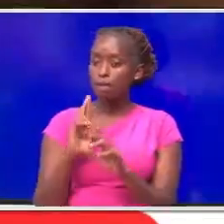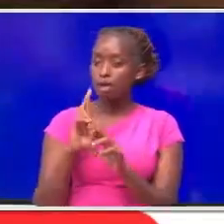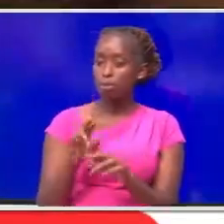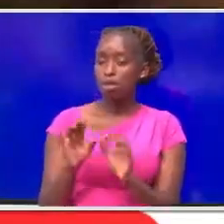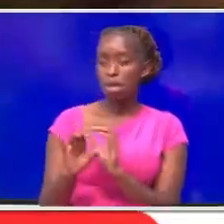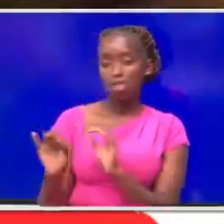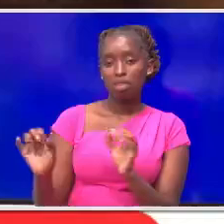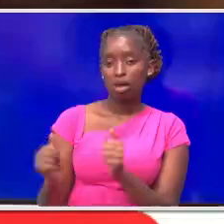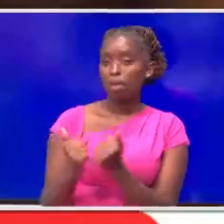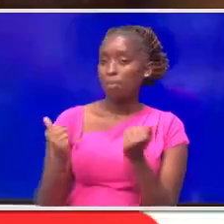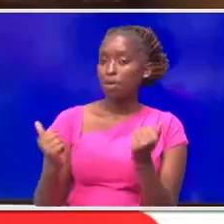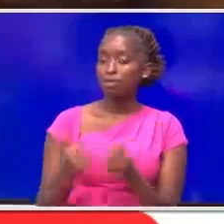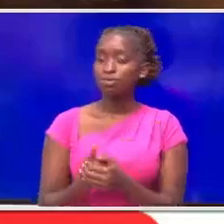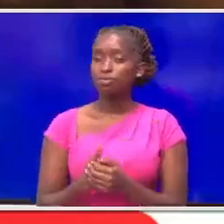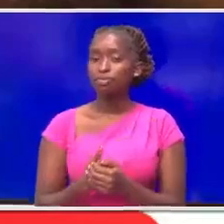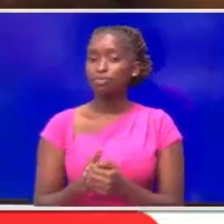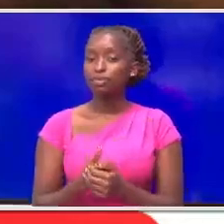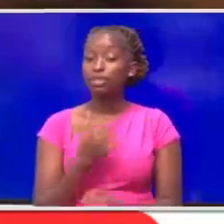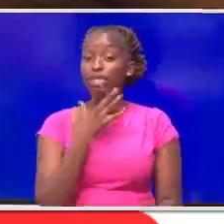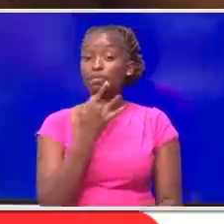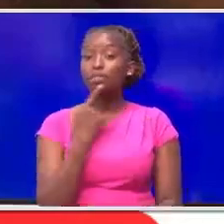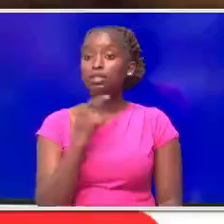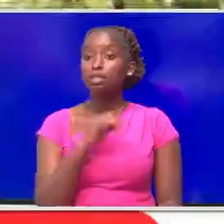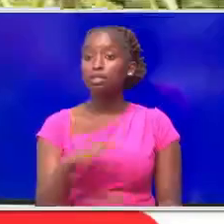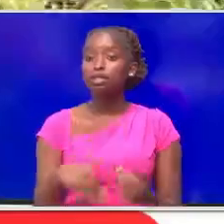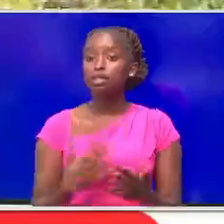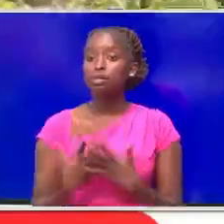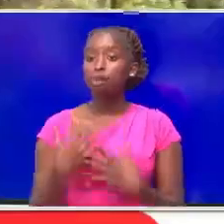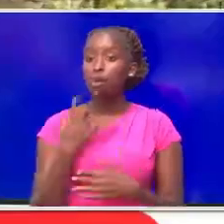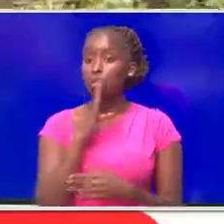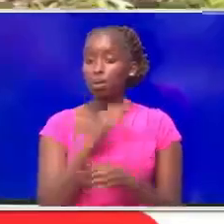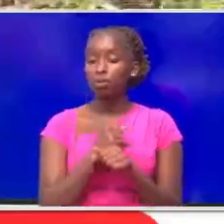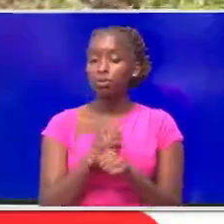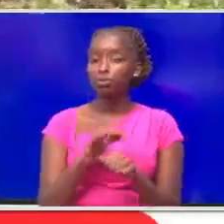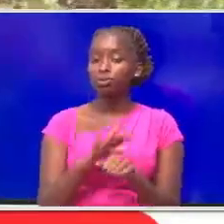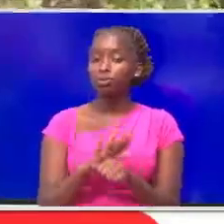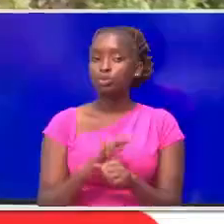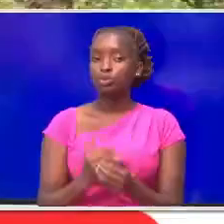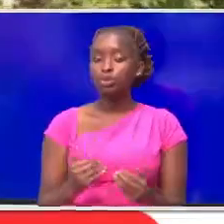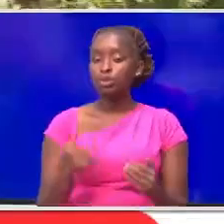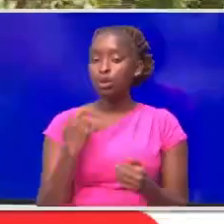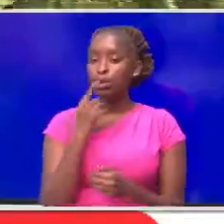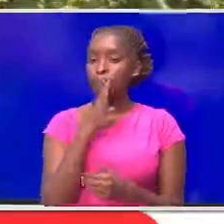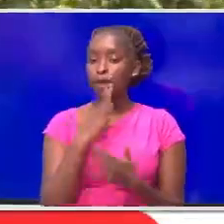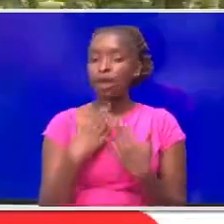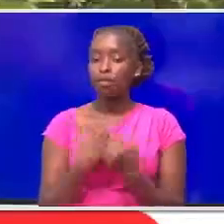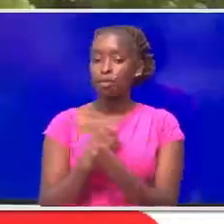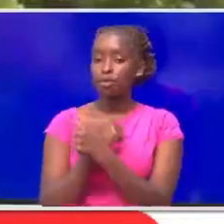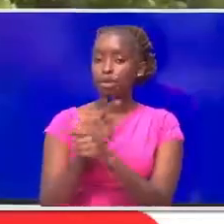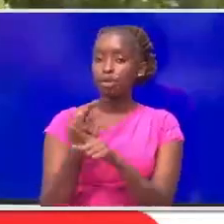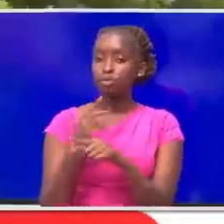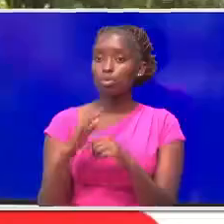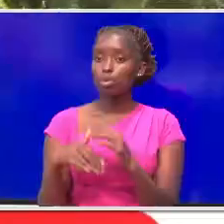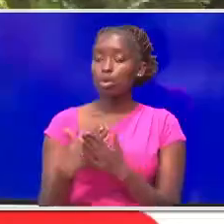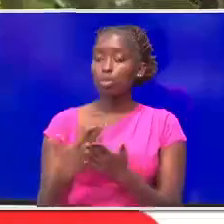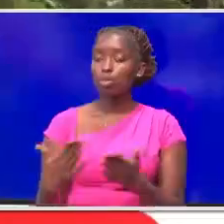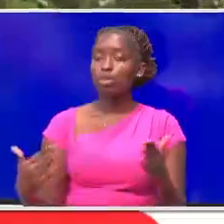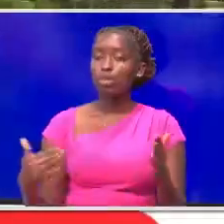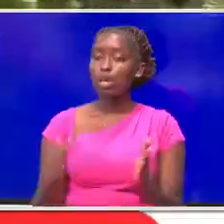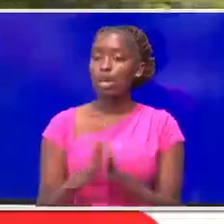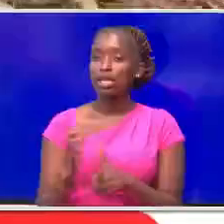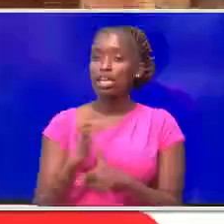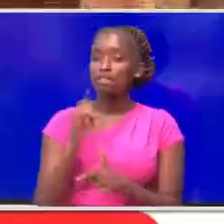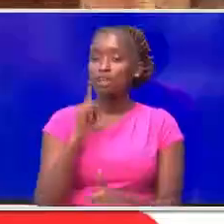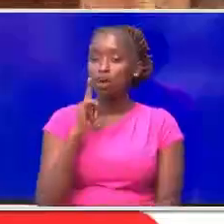Anatumai kuwa wale waathiriwa na mashahidi wanaolindwa, haswa watoto, watalindwa dhidi ya unyanyapaa na hata